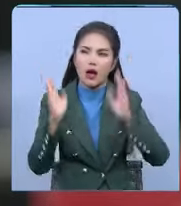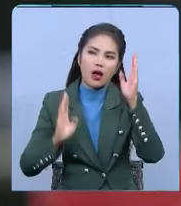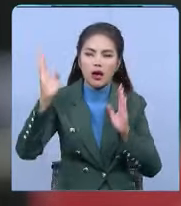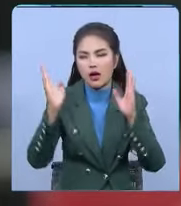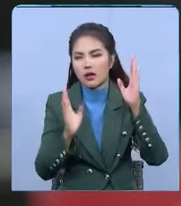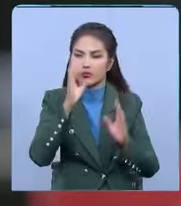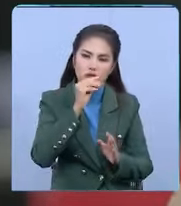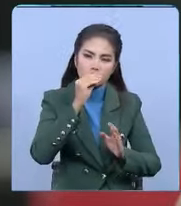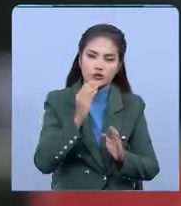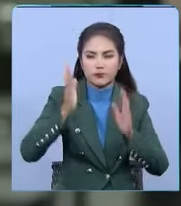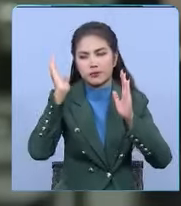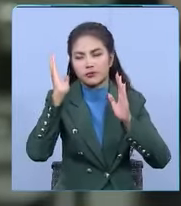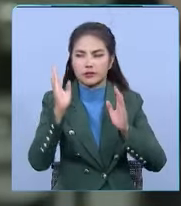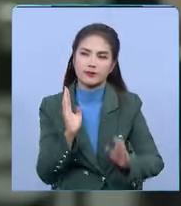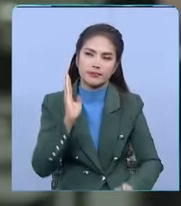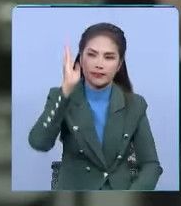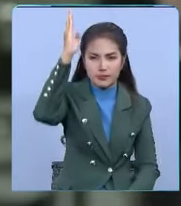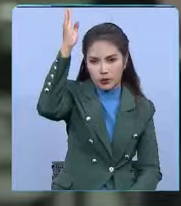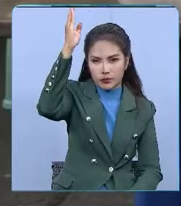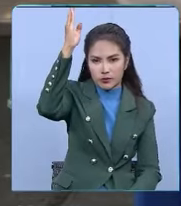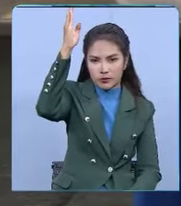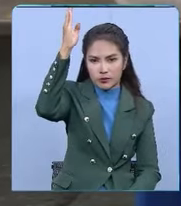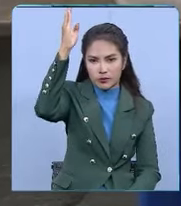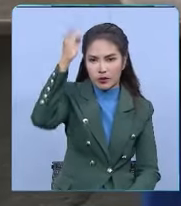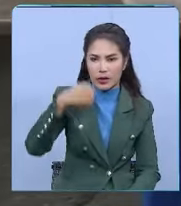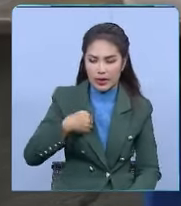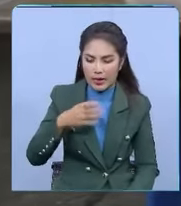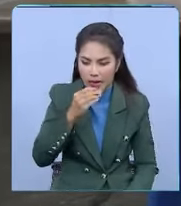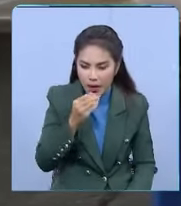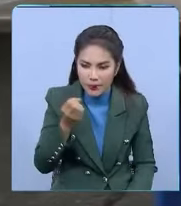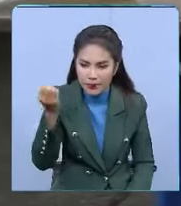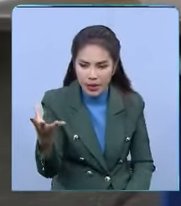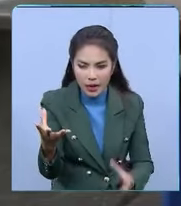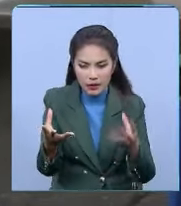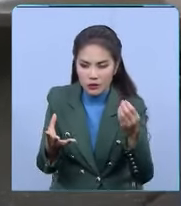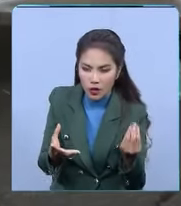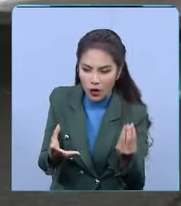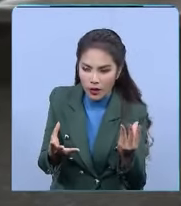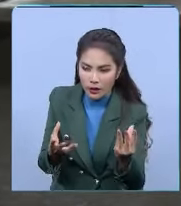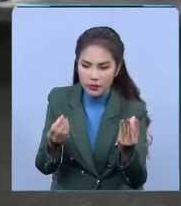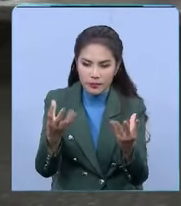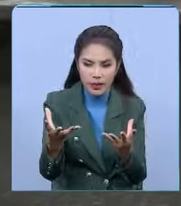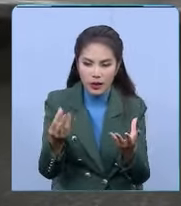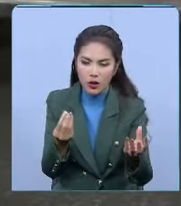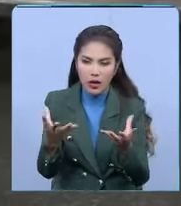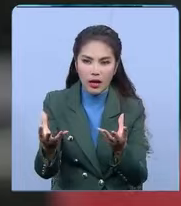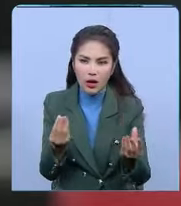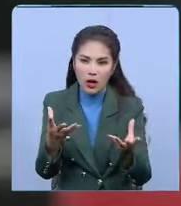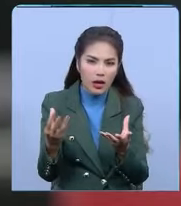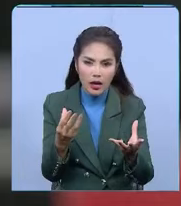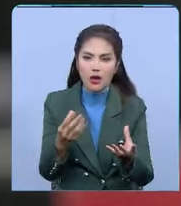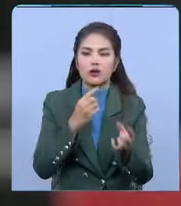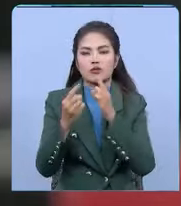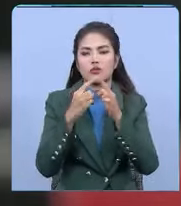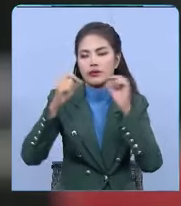ธีการคือยกมือว่าอันนี้เสียงข้างมากอย่างนี้เสียงมากน้อยข้างน้อยอย่างนี้ก็ไปว่ากันในสภ